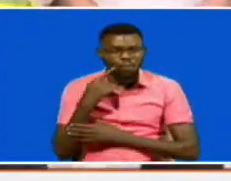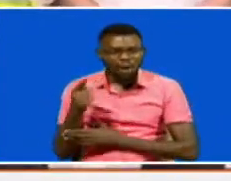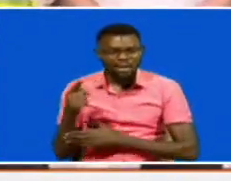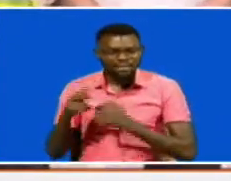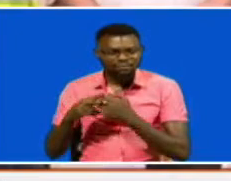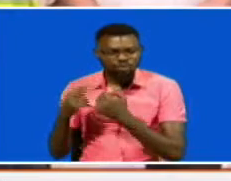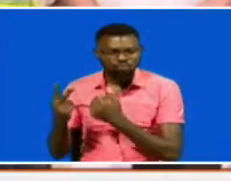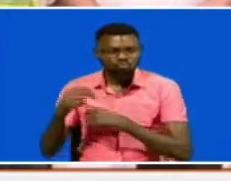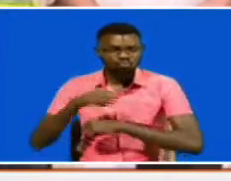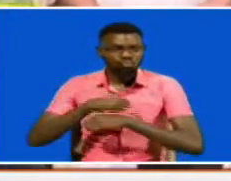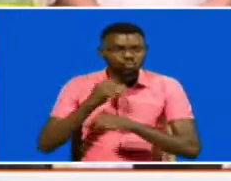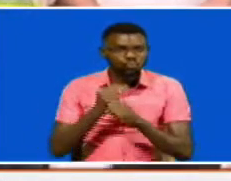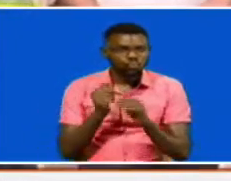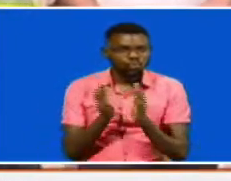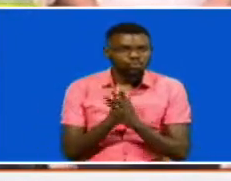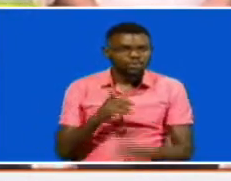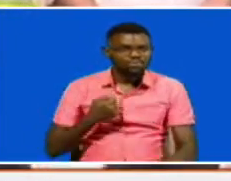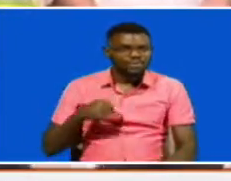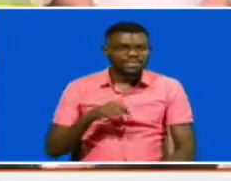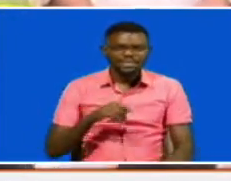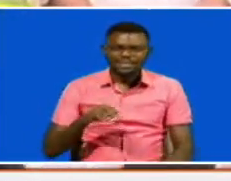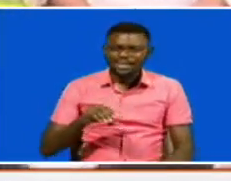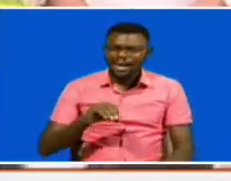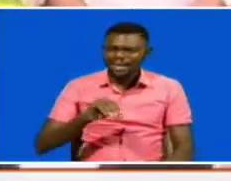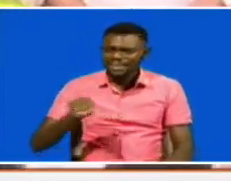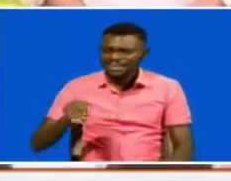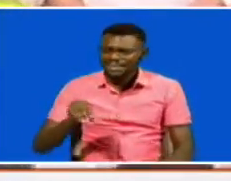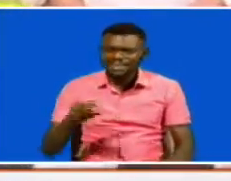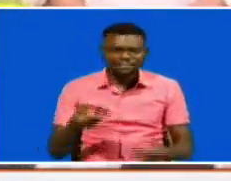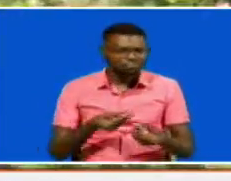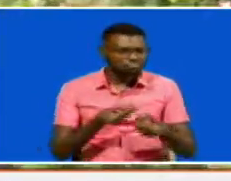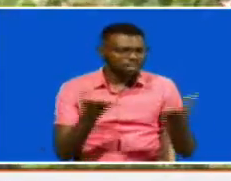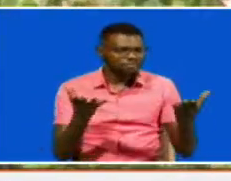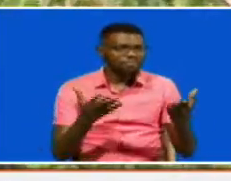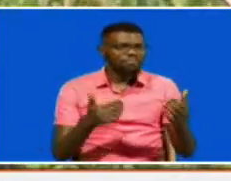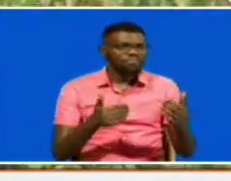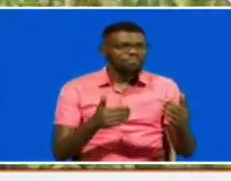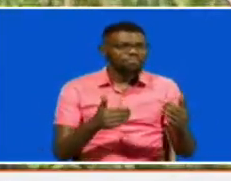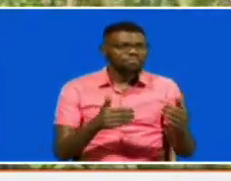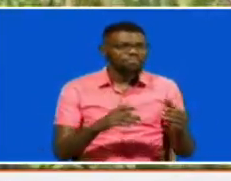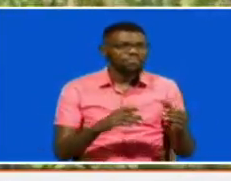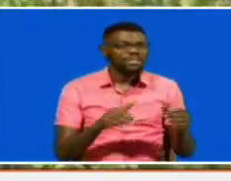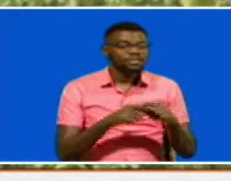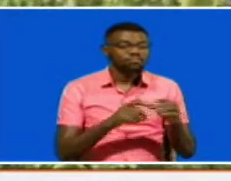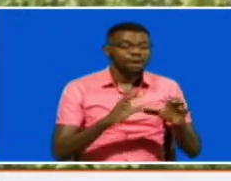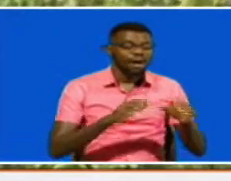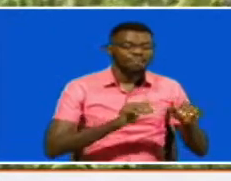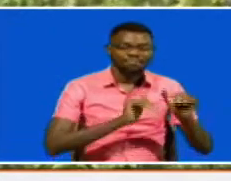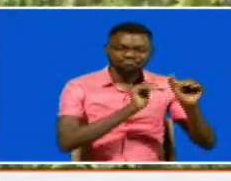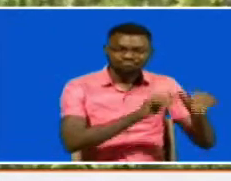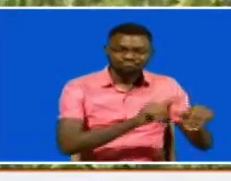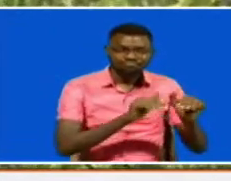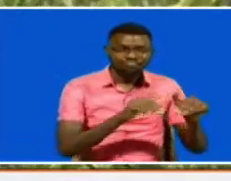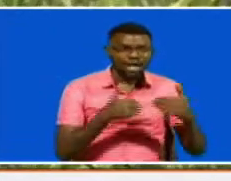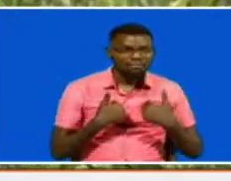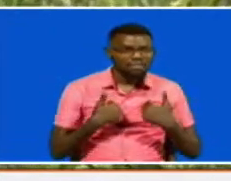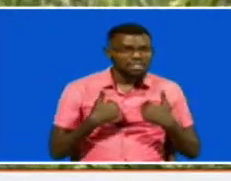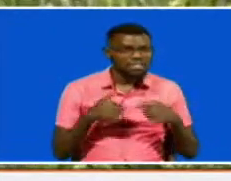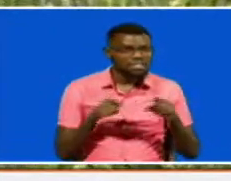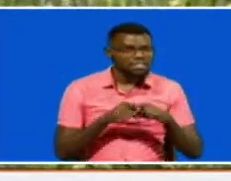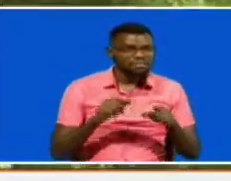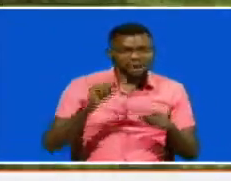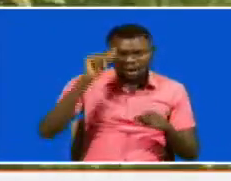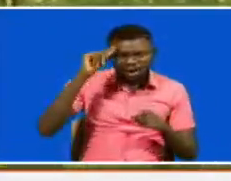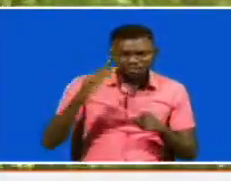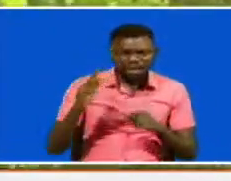we are working with, who we are giving them seedlings and forming agriculture clubs. Kando na kulenga shule ili kuongeza mazao, gavana